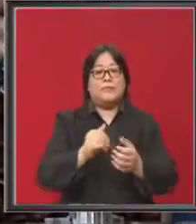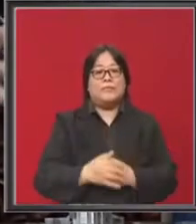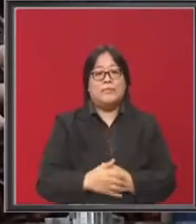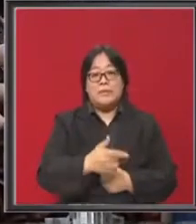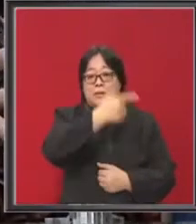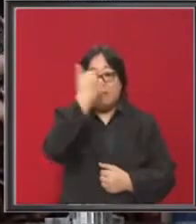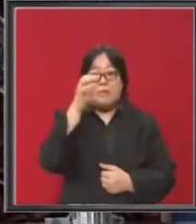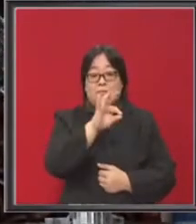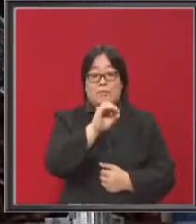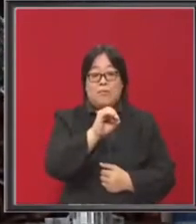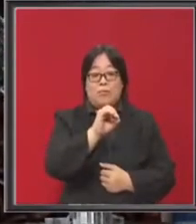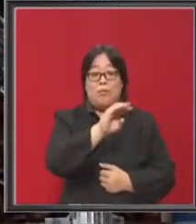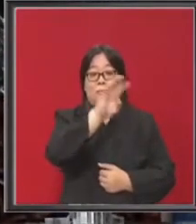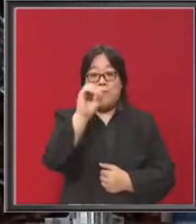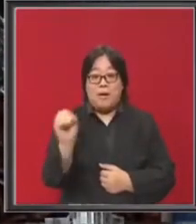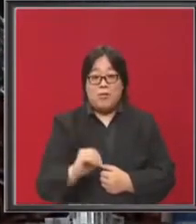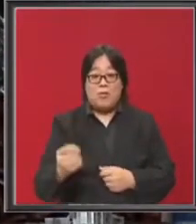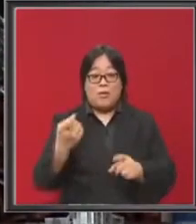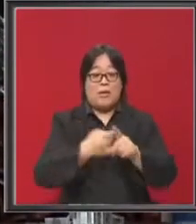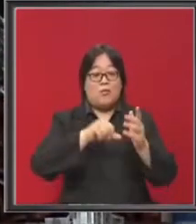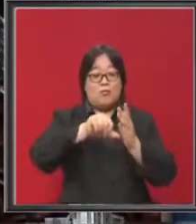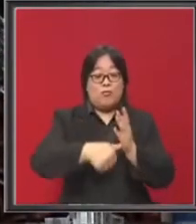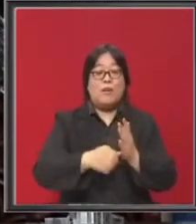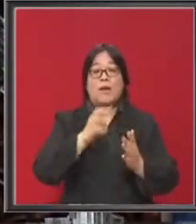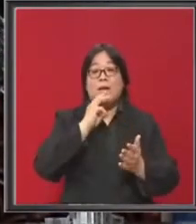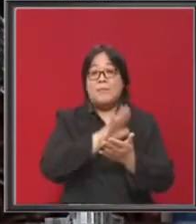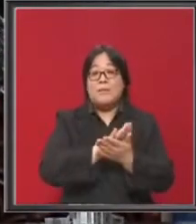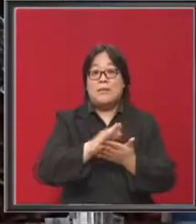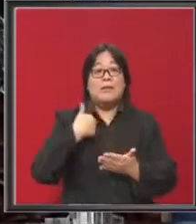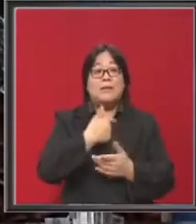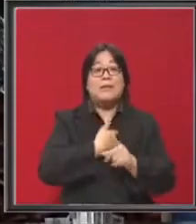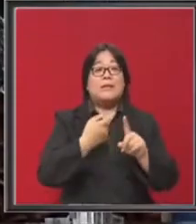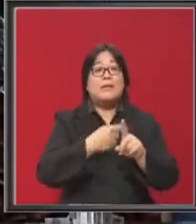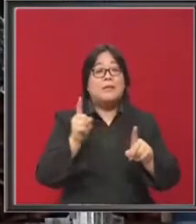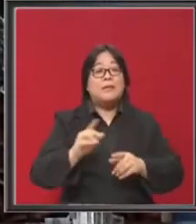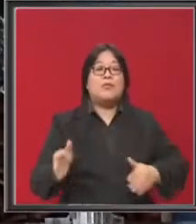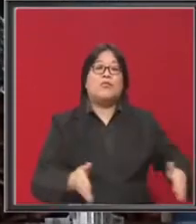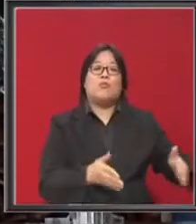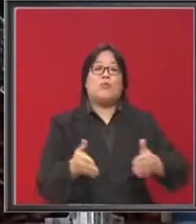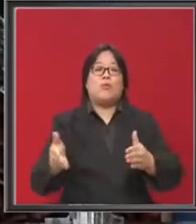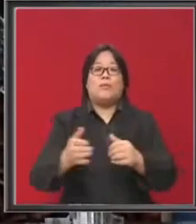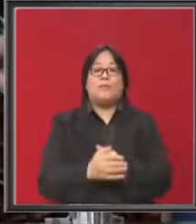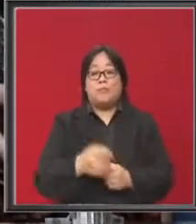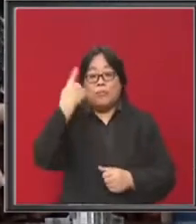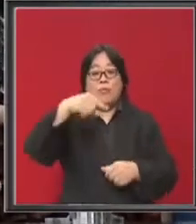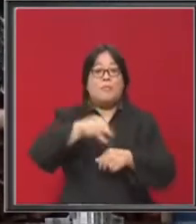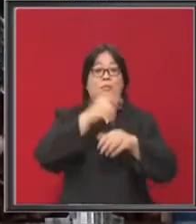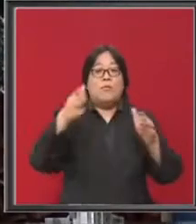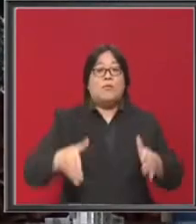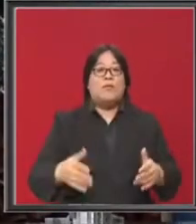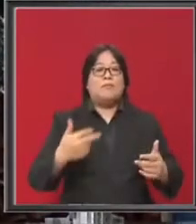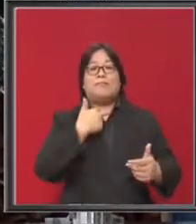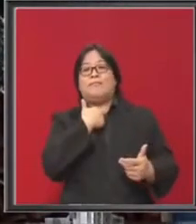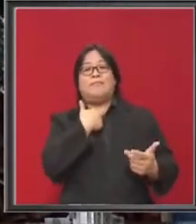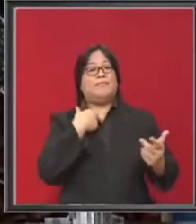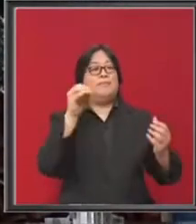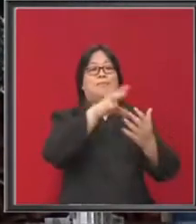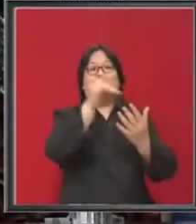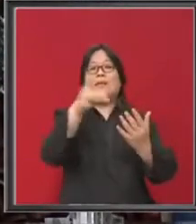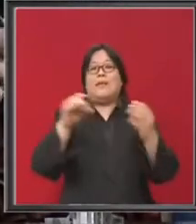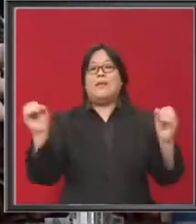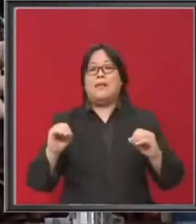karena 90 ratus daripada punca bekal air bersih kita Sungai bagi pengguna Mac ada pilihan lain